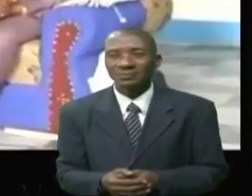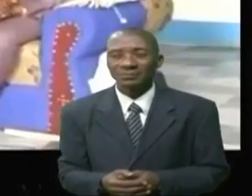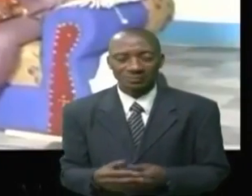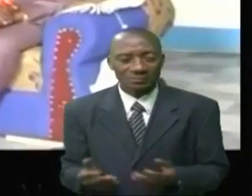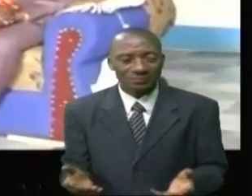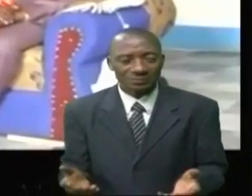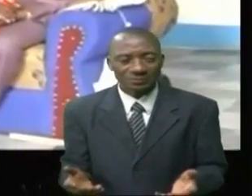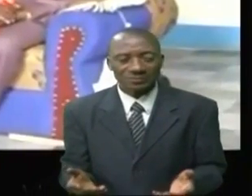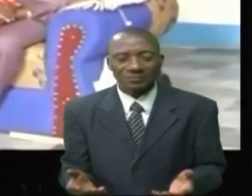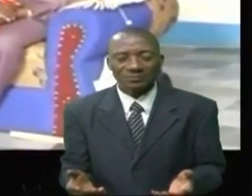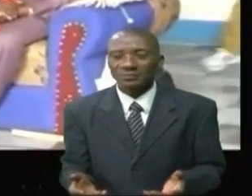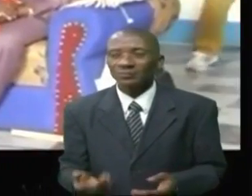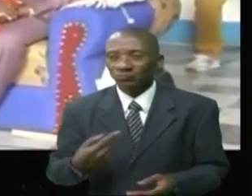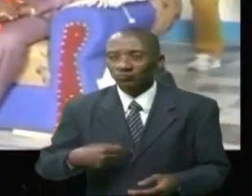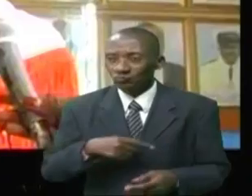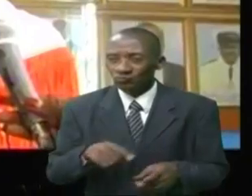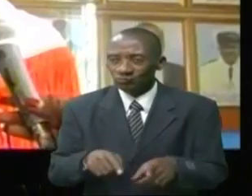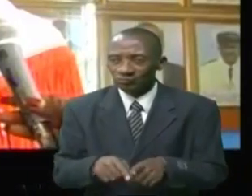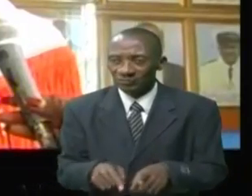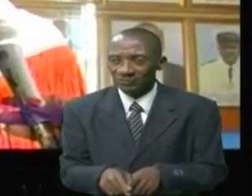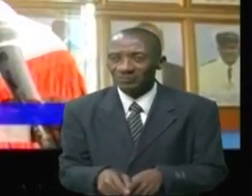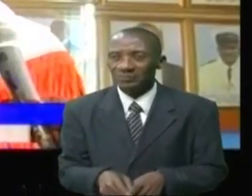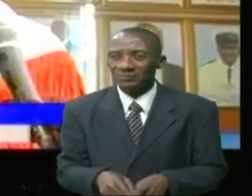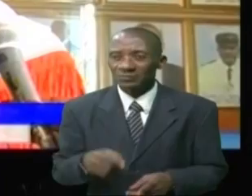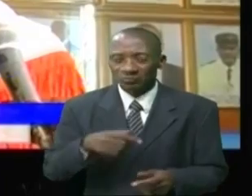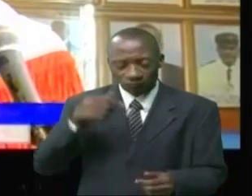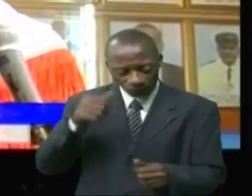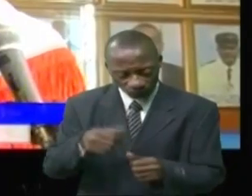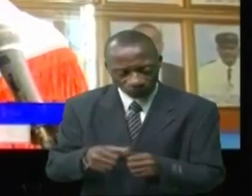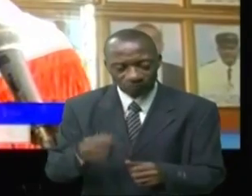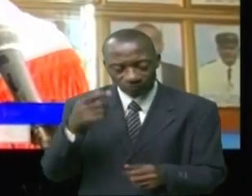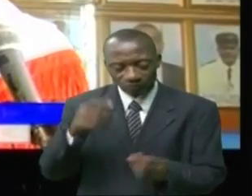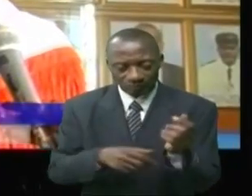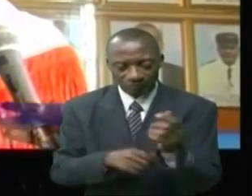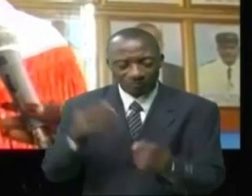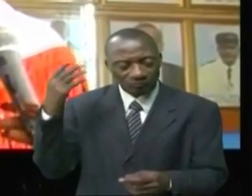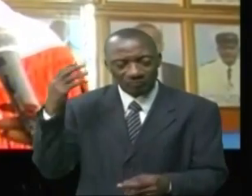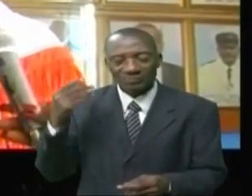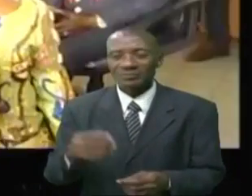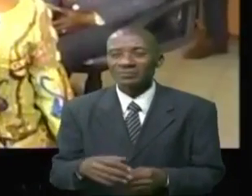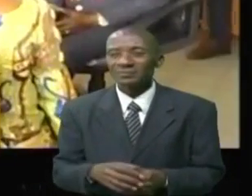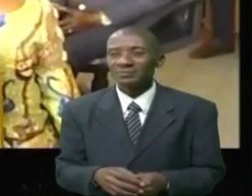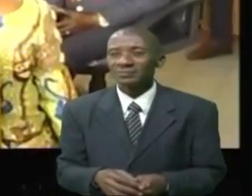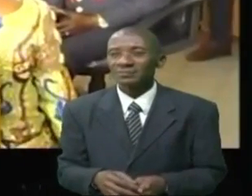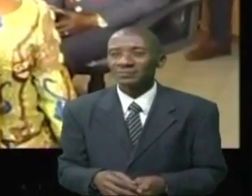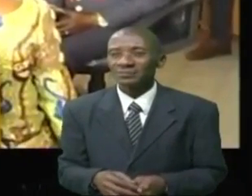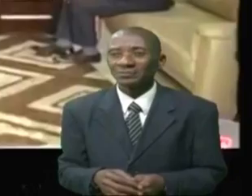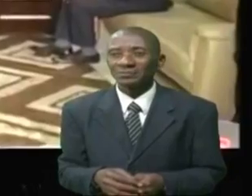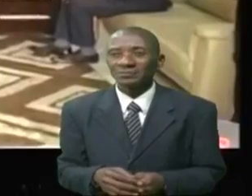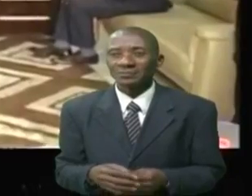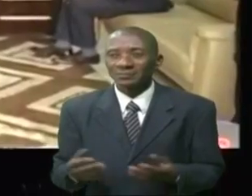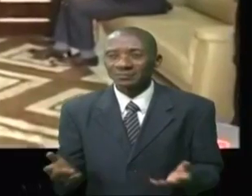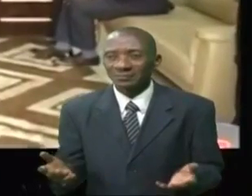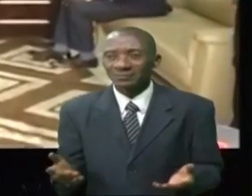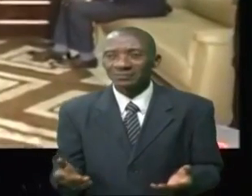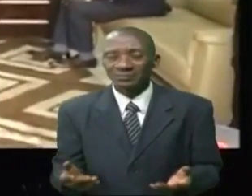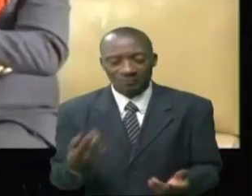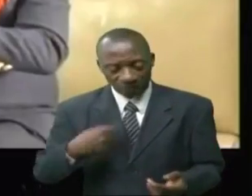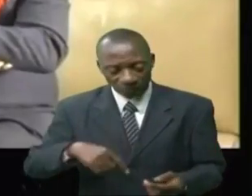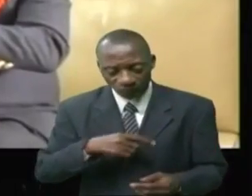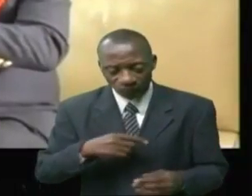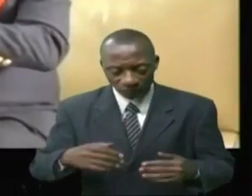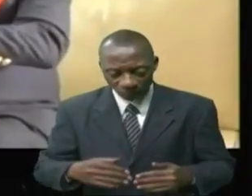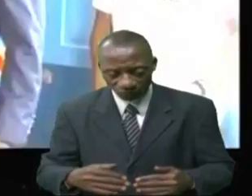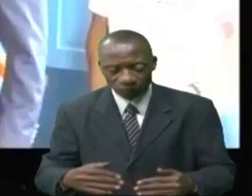au niveau du port Moulé, c'est les secouristes qui sont venus me soutenir pour enlever ce corps, pour aller enterrer. C'est un pari gagné pour la Croix-Rouge, affirme